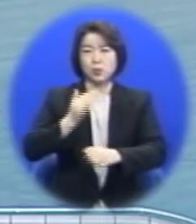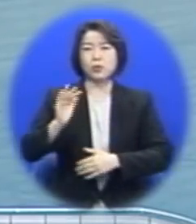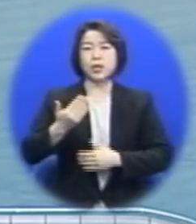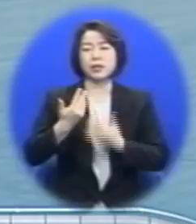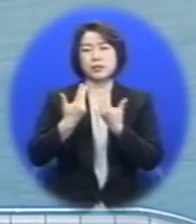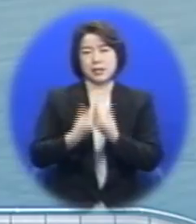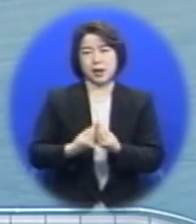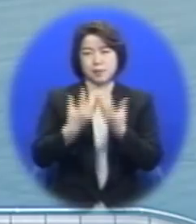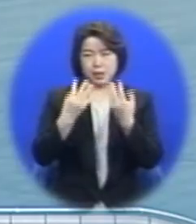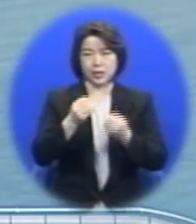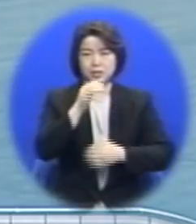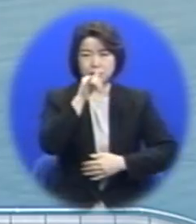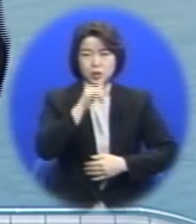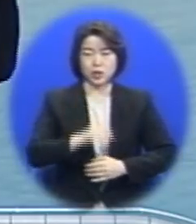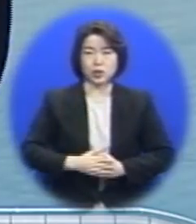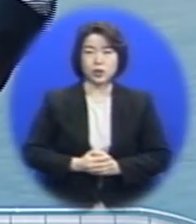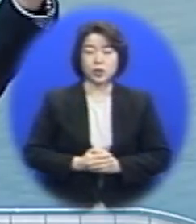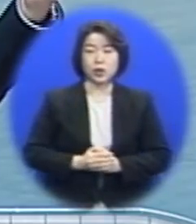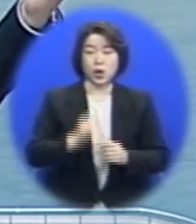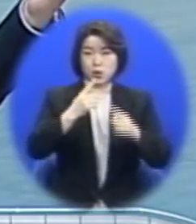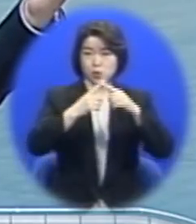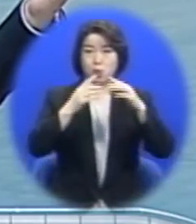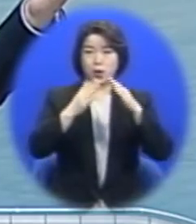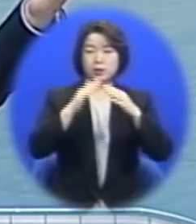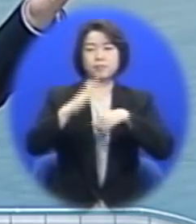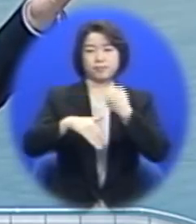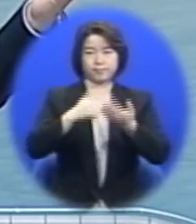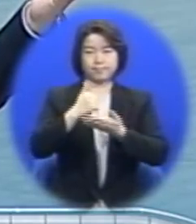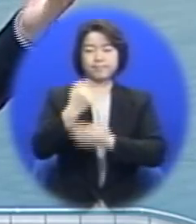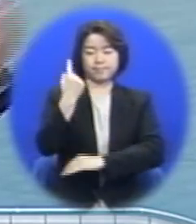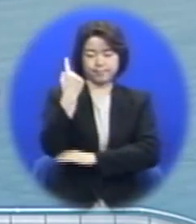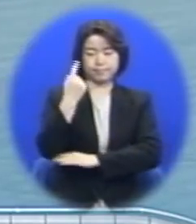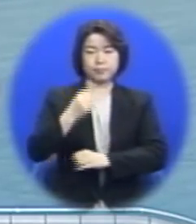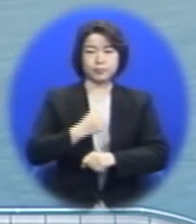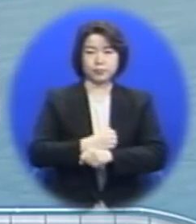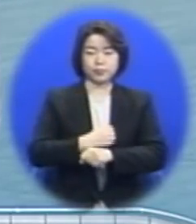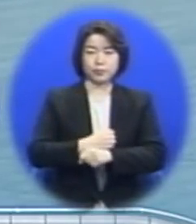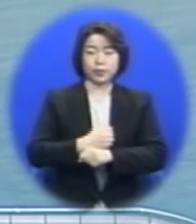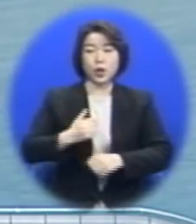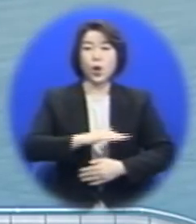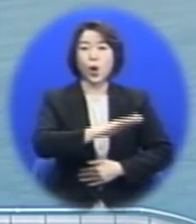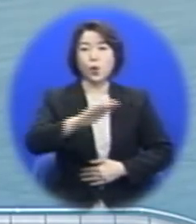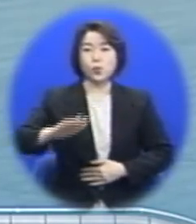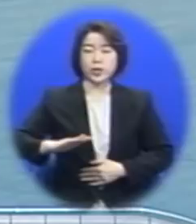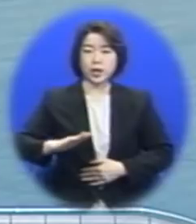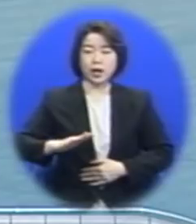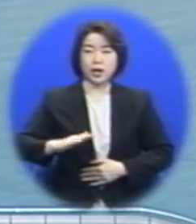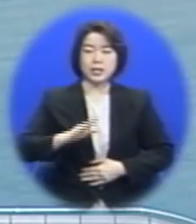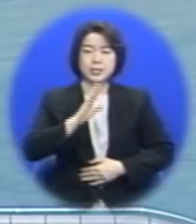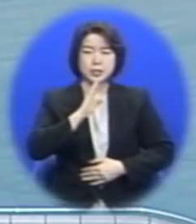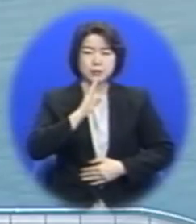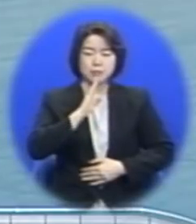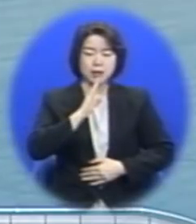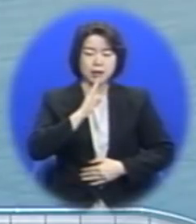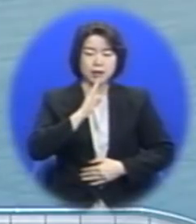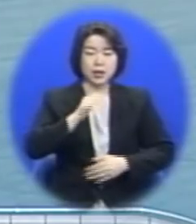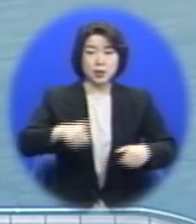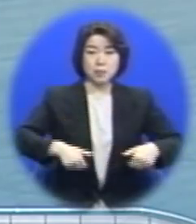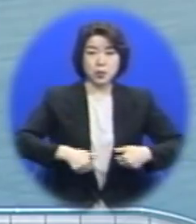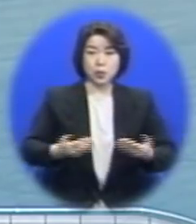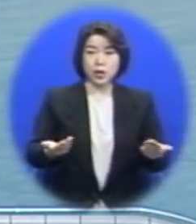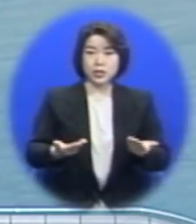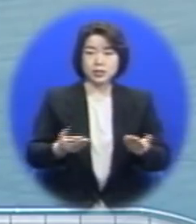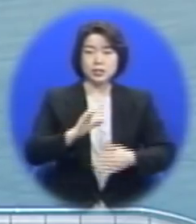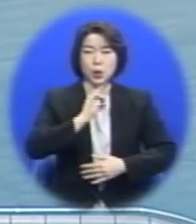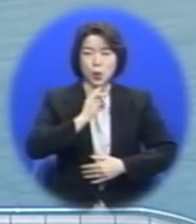많습니다. 교회는 하나님이 지키십니다. 우리가 진짜 신경 써야 할 일, 오직